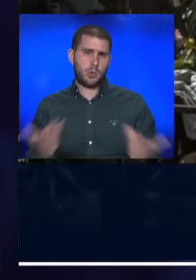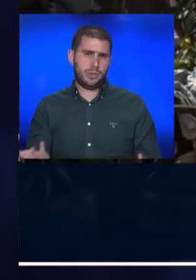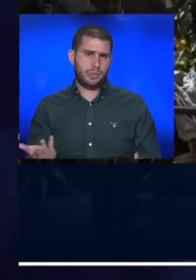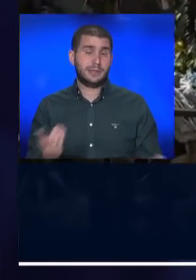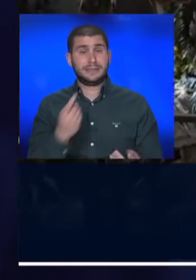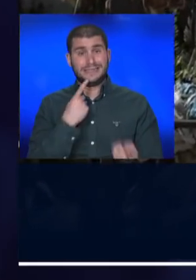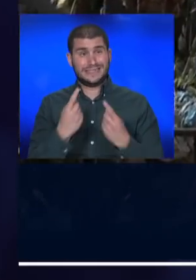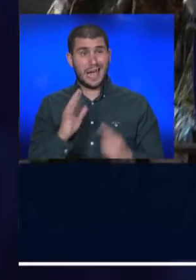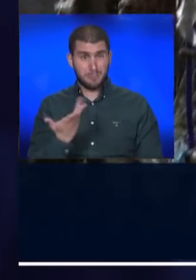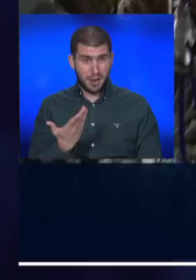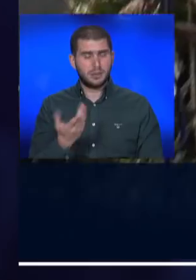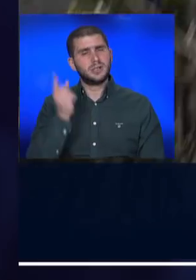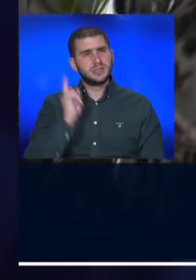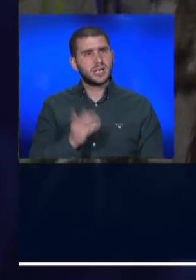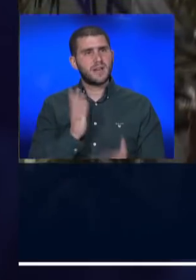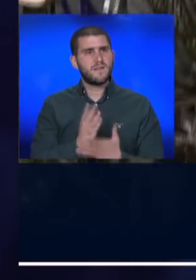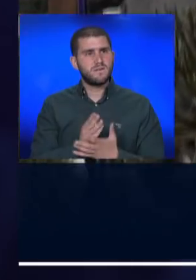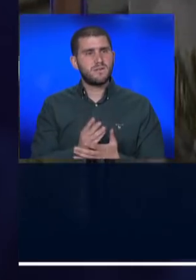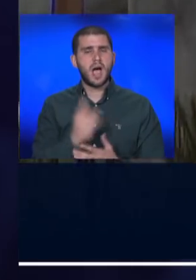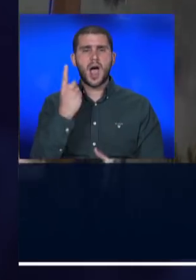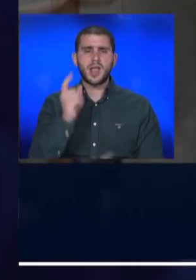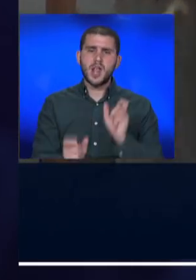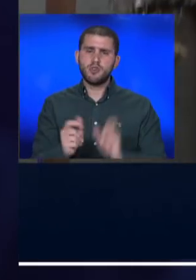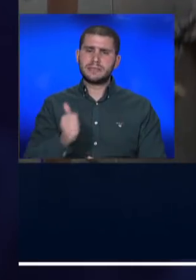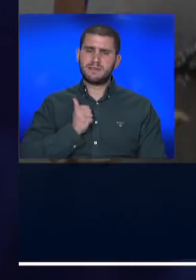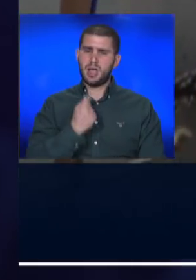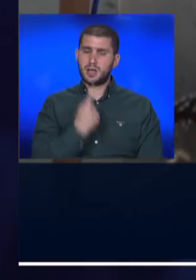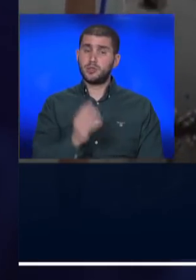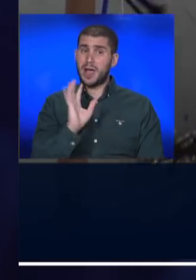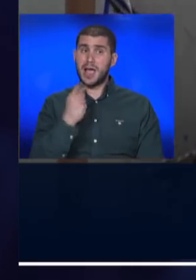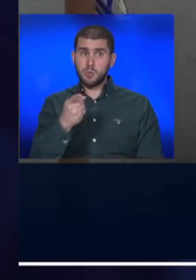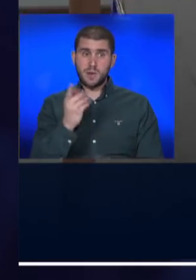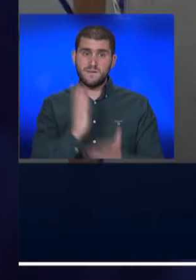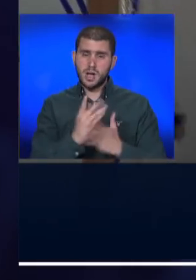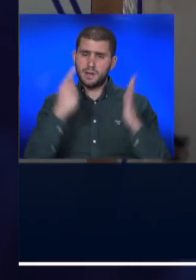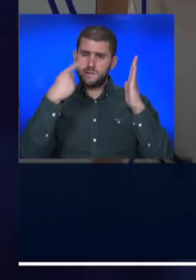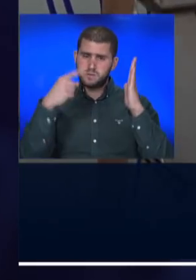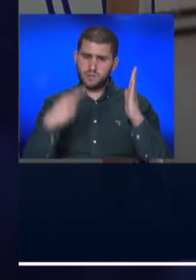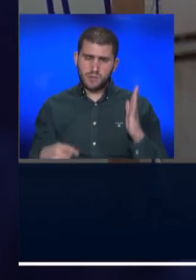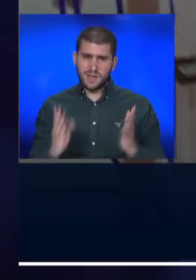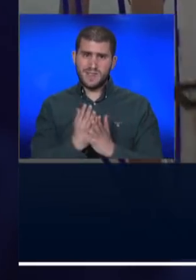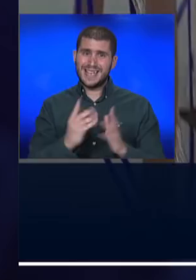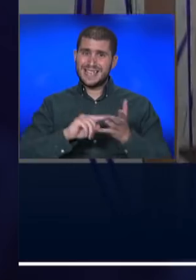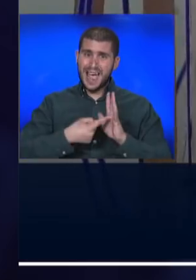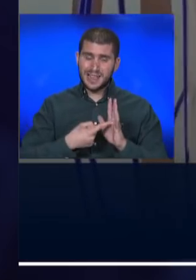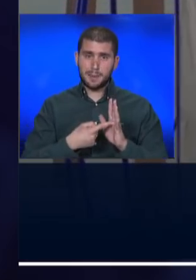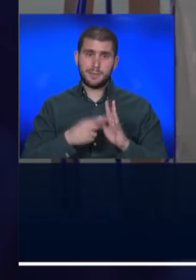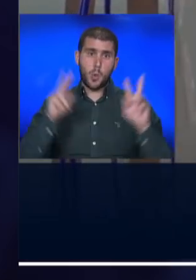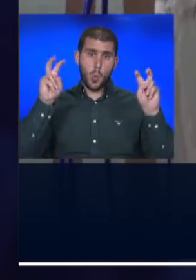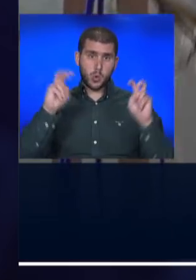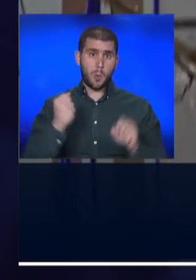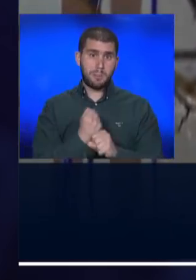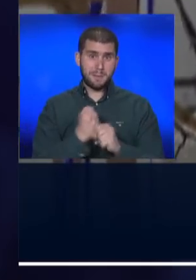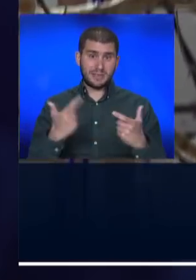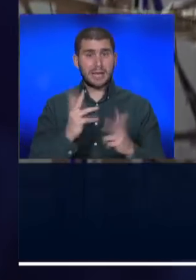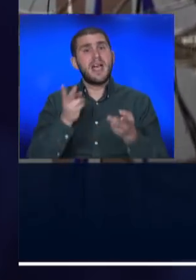צריך לעמוד אחד הגורמים הצבאיים ולהגיד, האם הושגו היעדים שהוגדרו למבצע, והאם ניתן לסיים אותו. את השיח